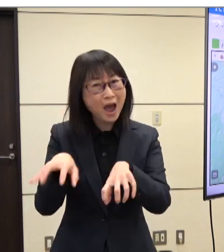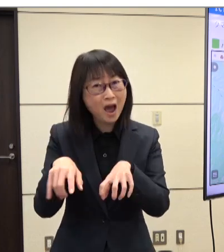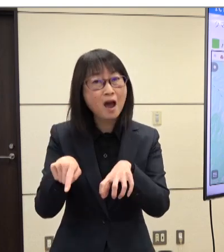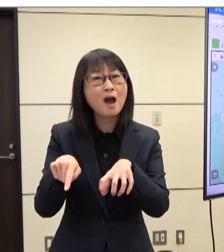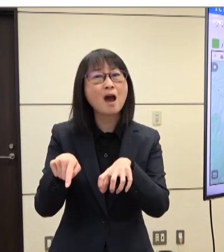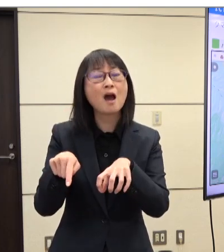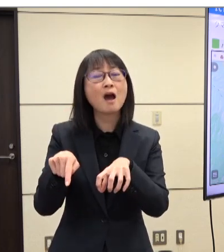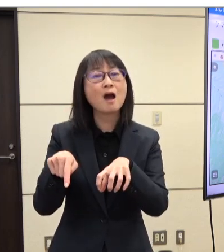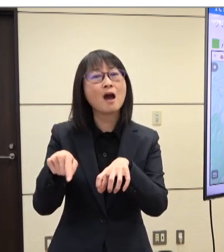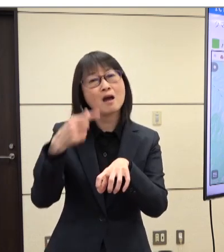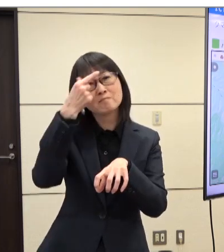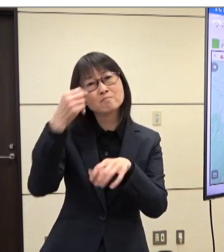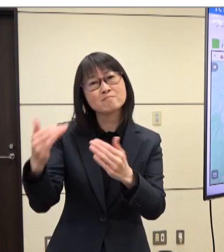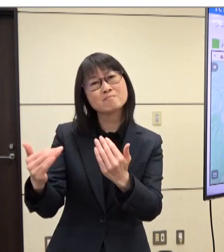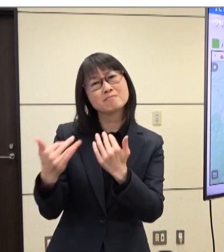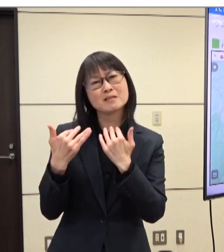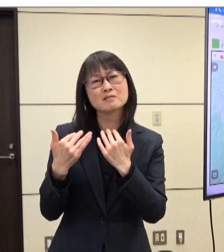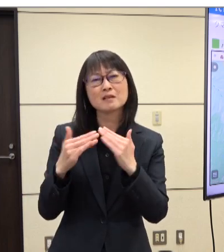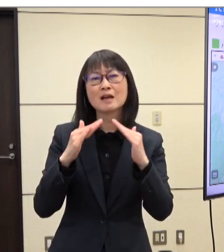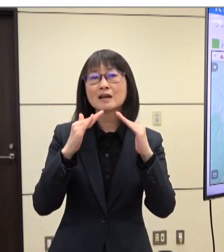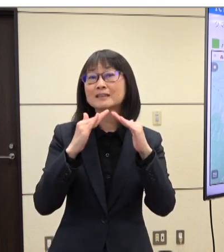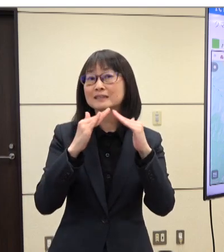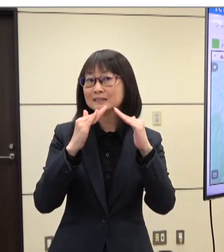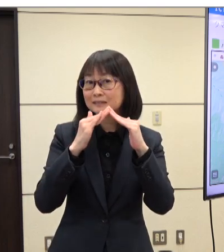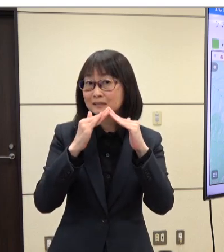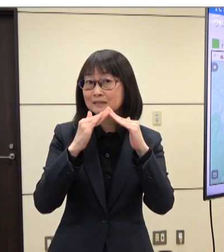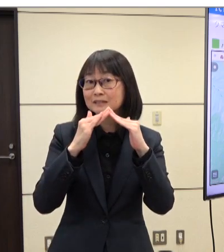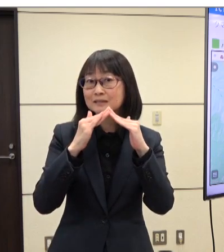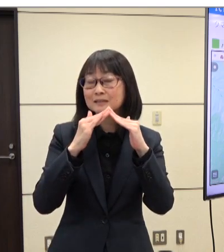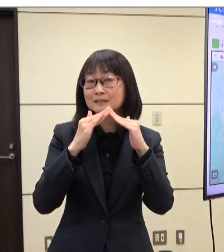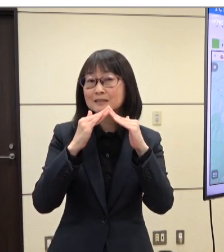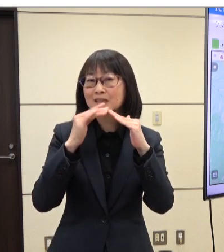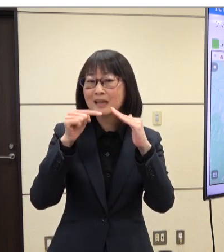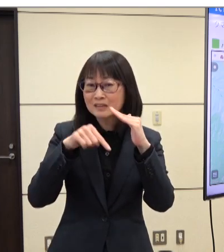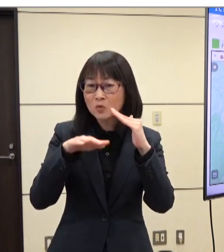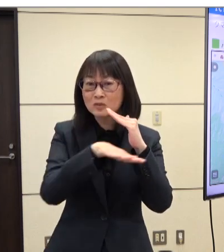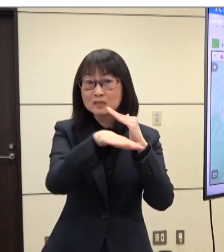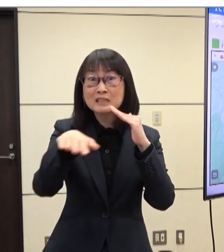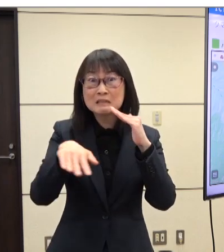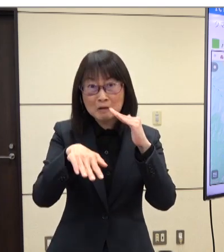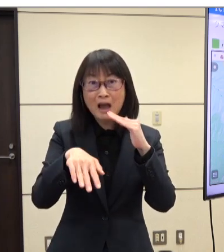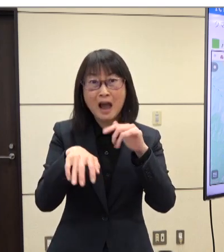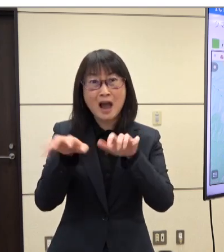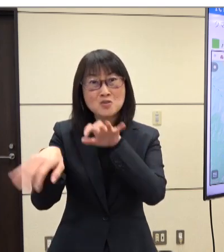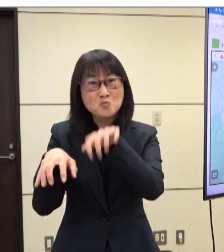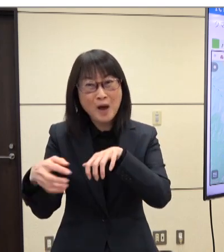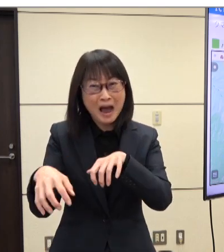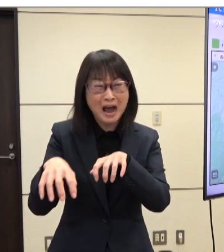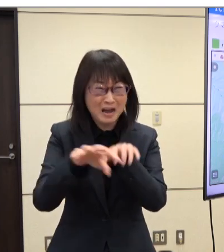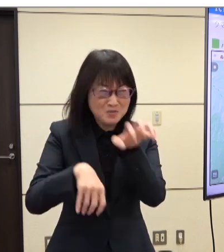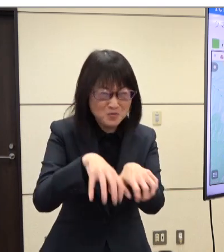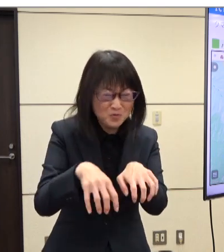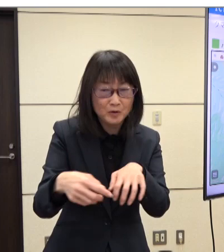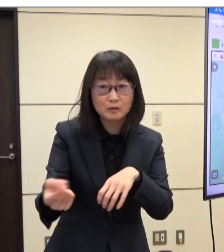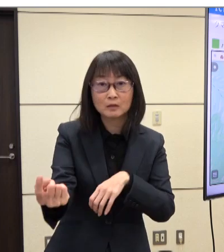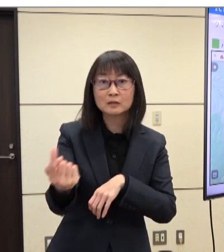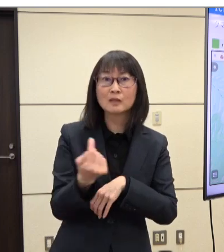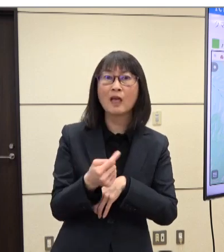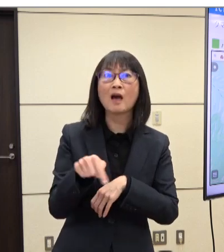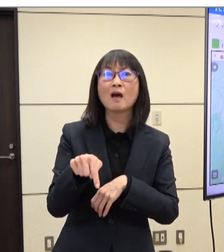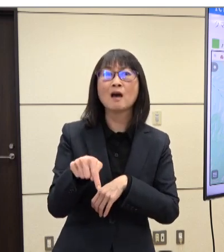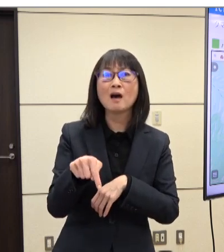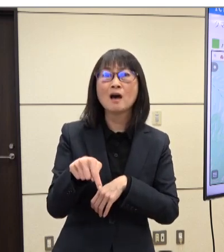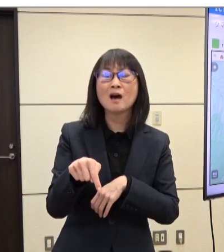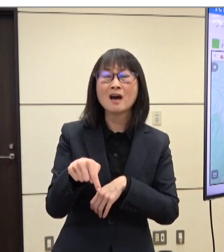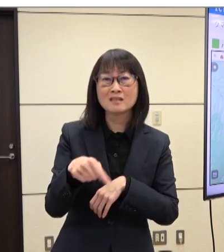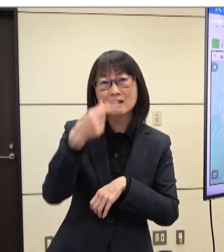かも住宅の庭まで出てきてですね、襲われて被害に遭ったという方